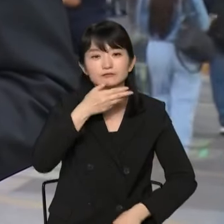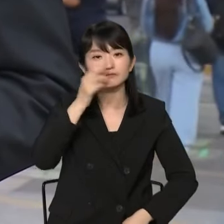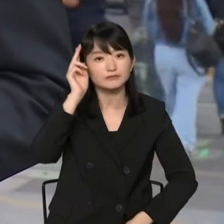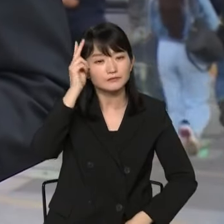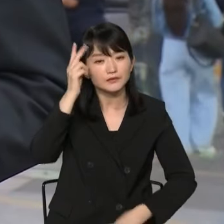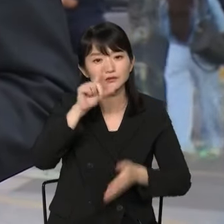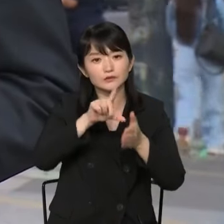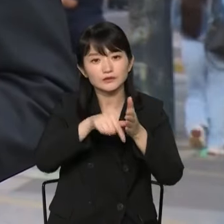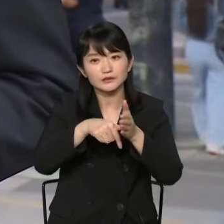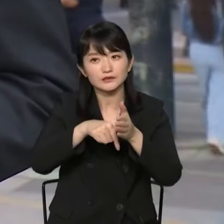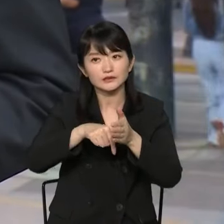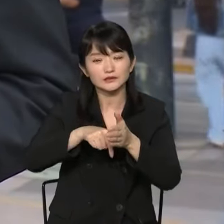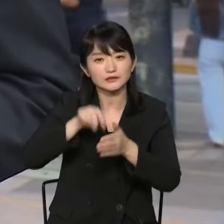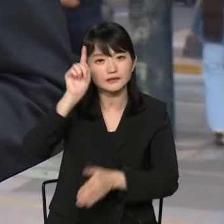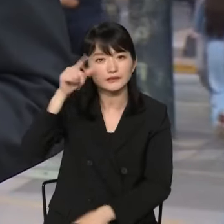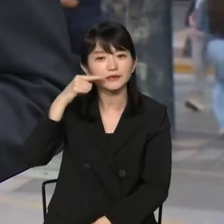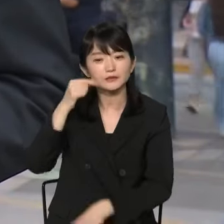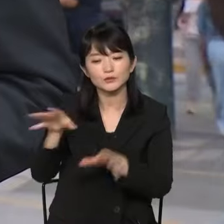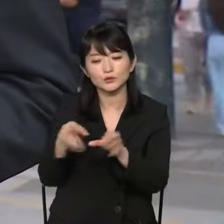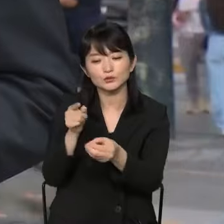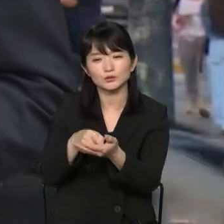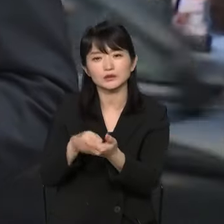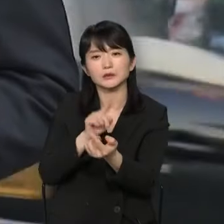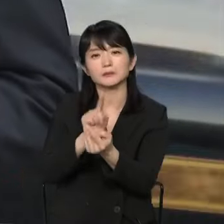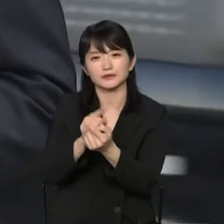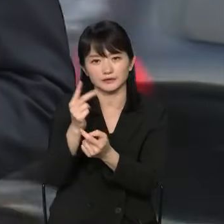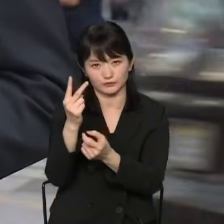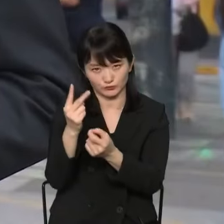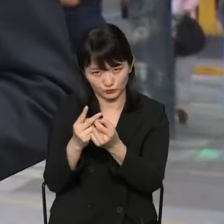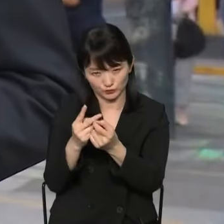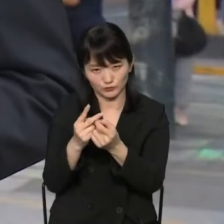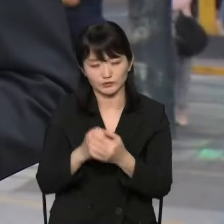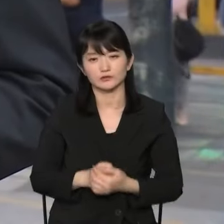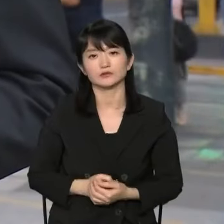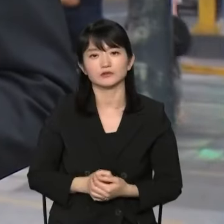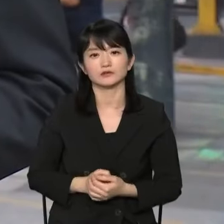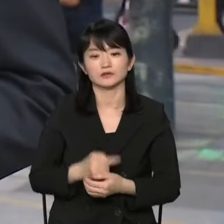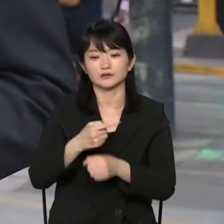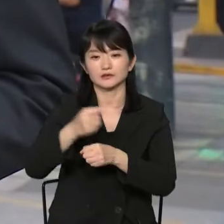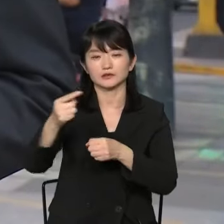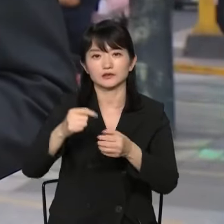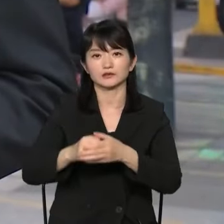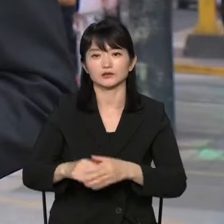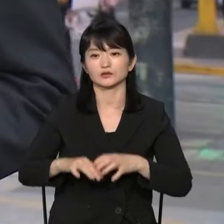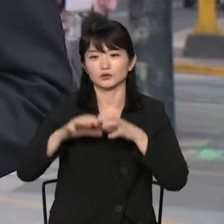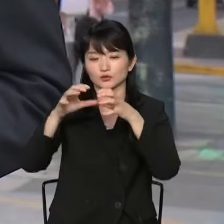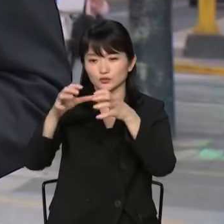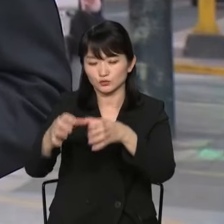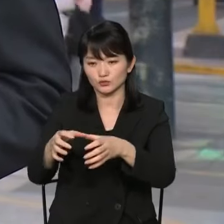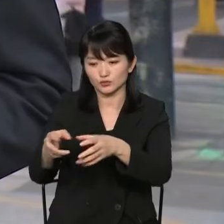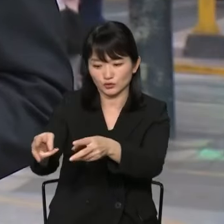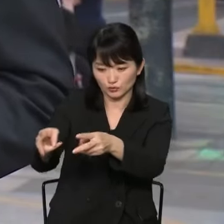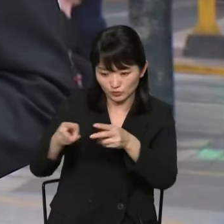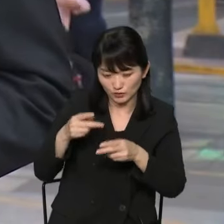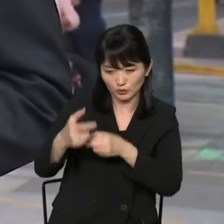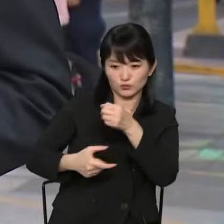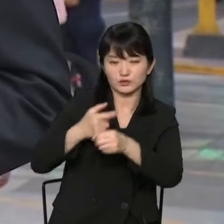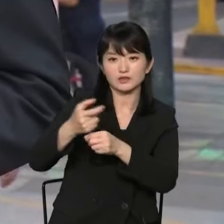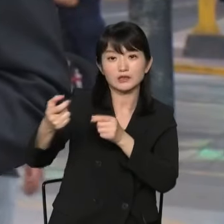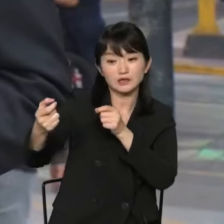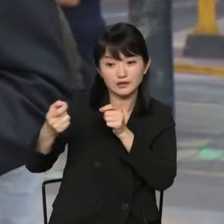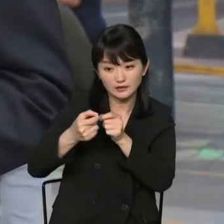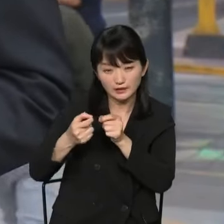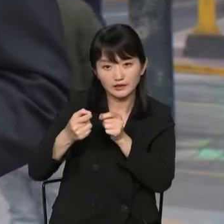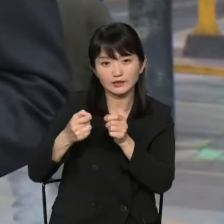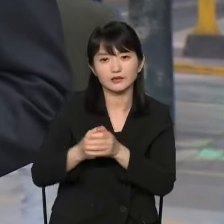이시바 일본 총리와 두 번째 만남을 갖습니다. 양국 정상은 내년 국교 정상화 60주년을 앞두고 양국